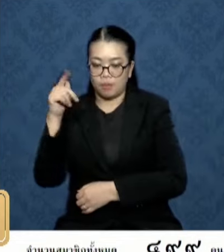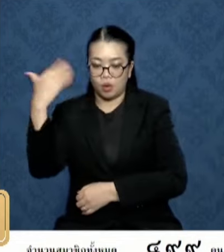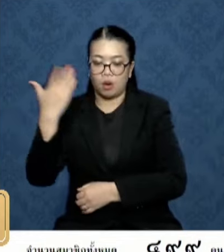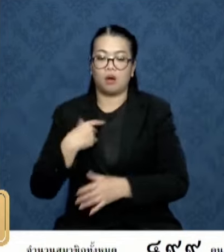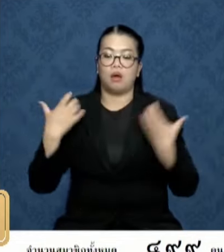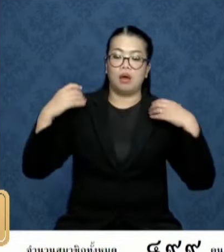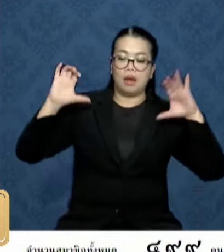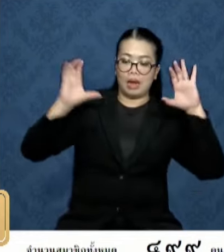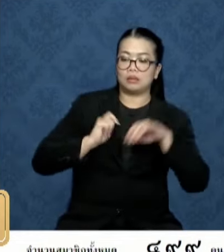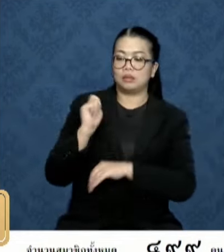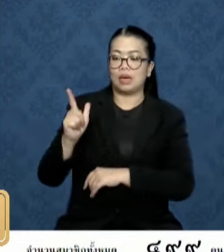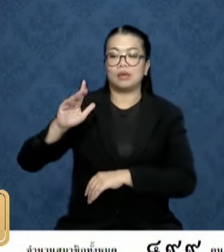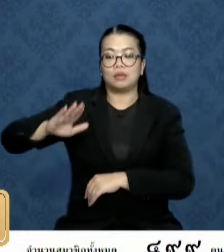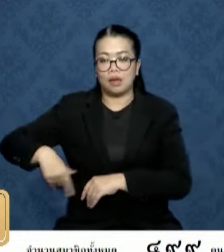กขึ้นเร